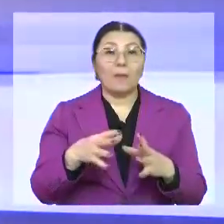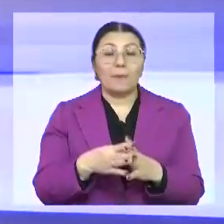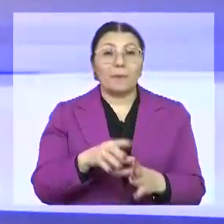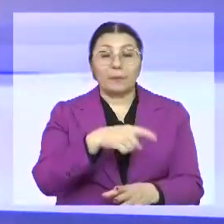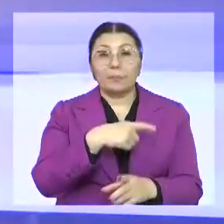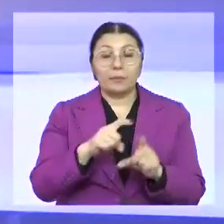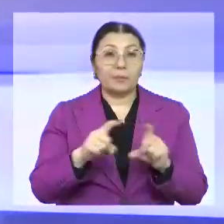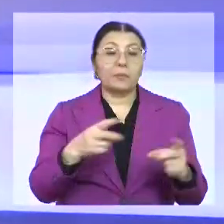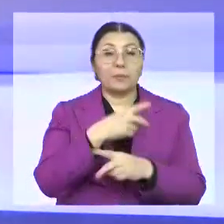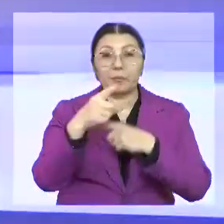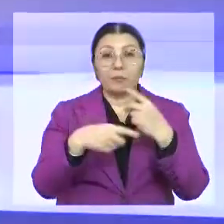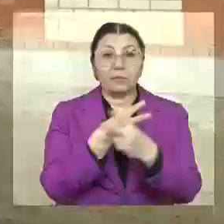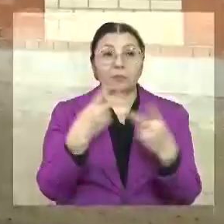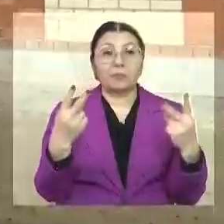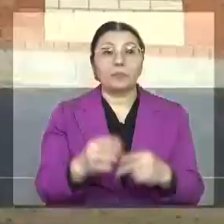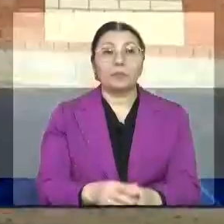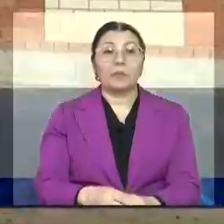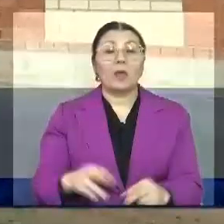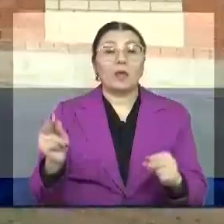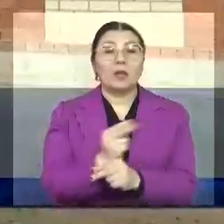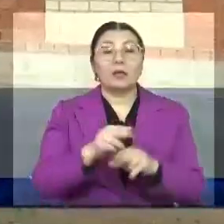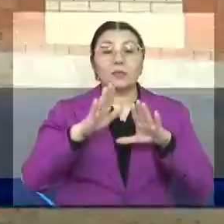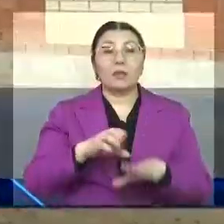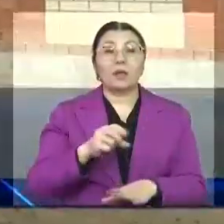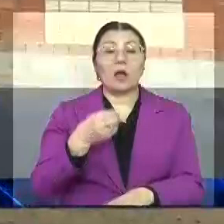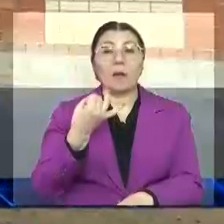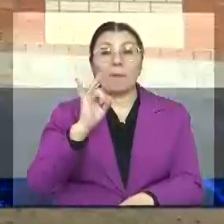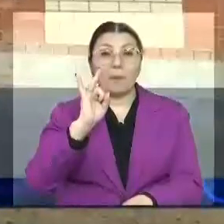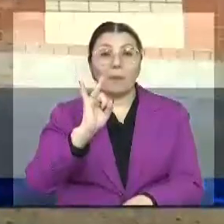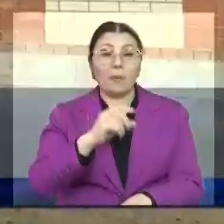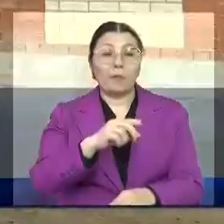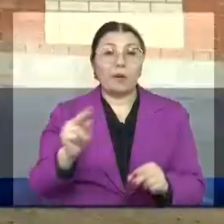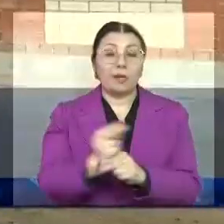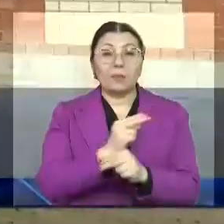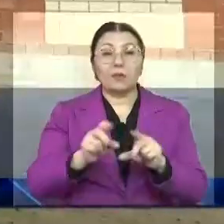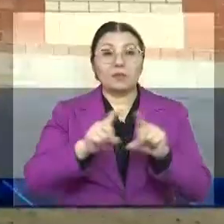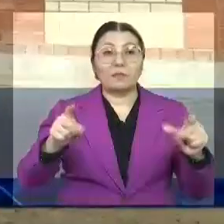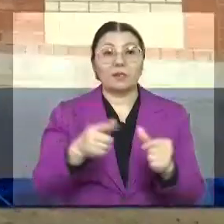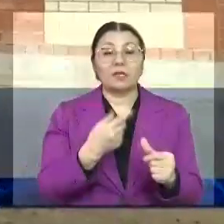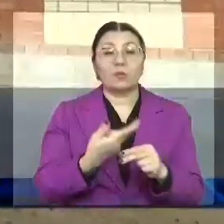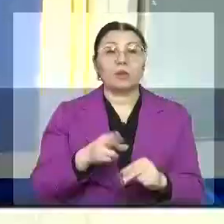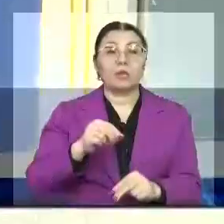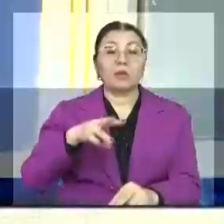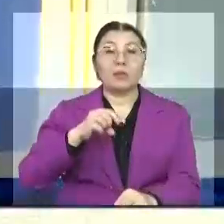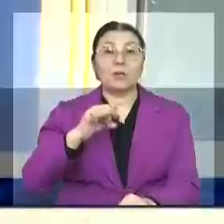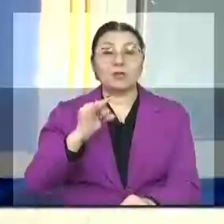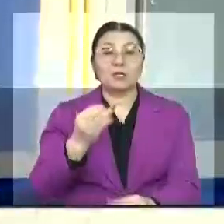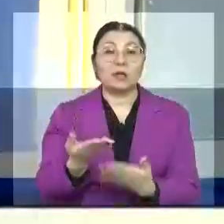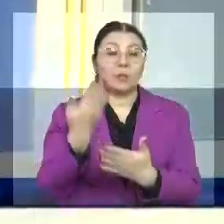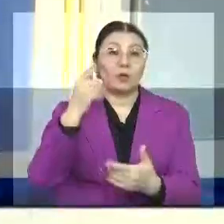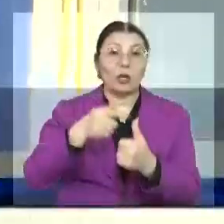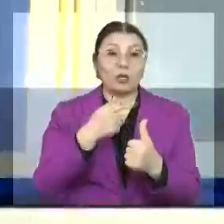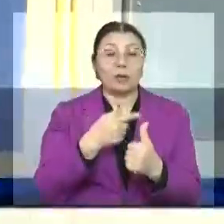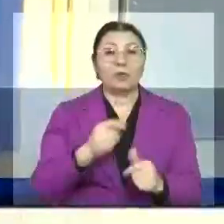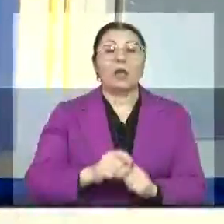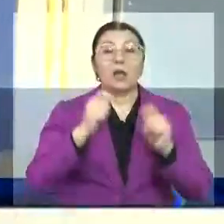түсірілім тобы біліп келді. Емдеу орны Абай дәрігерлік амбулаториясы деп аталады. Бұл Кемершидің бұрынғы атауы.